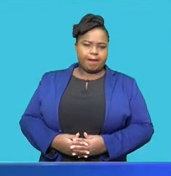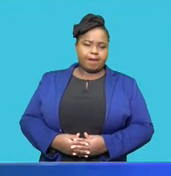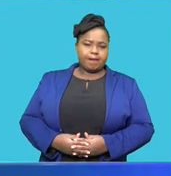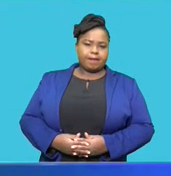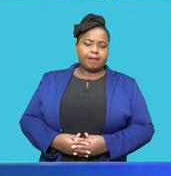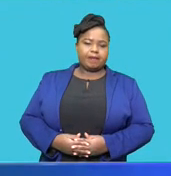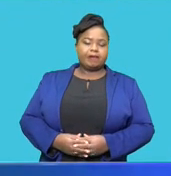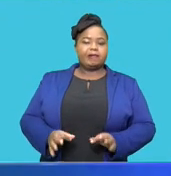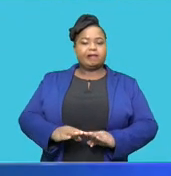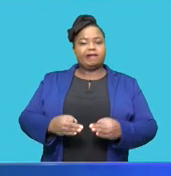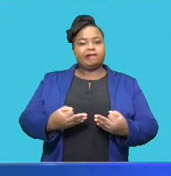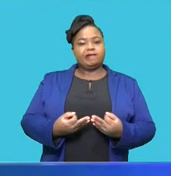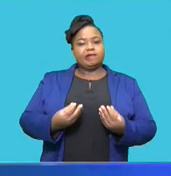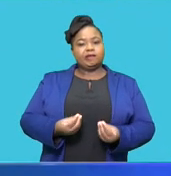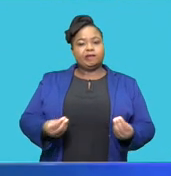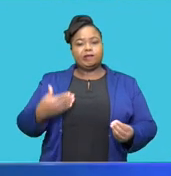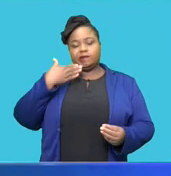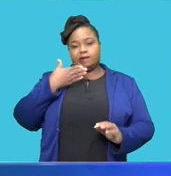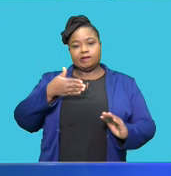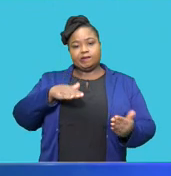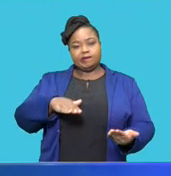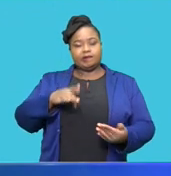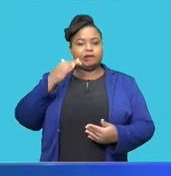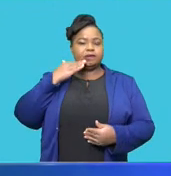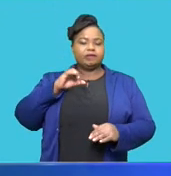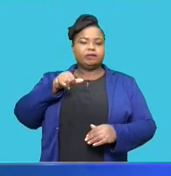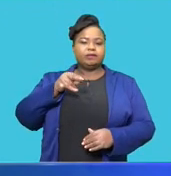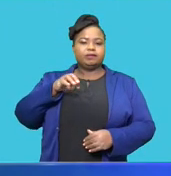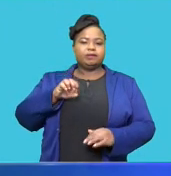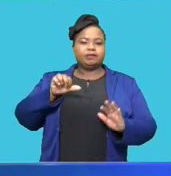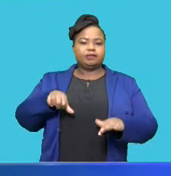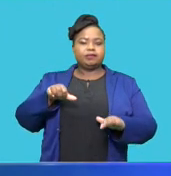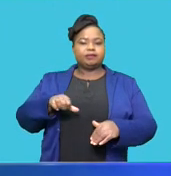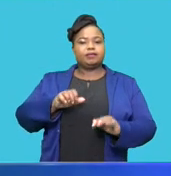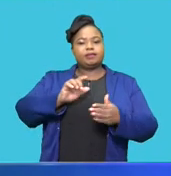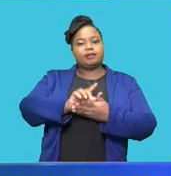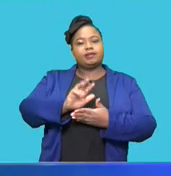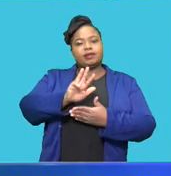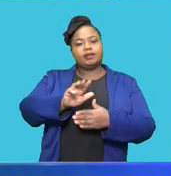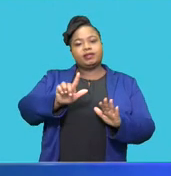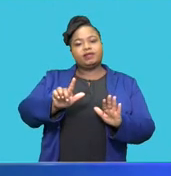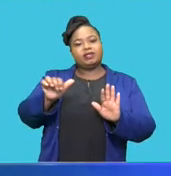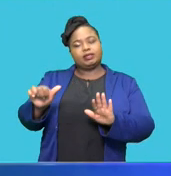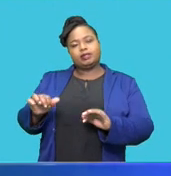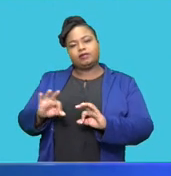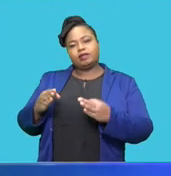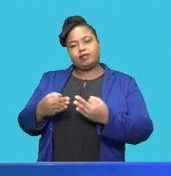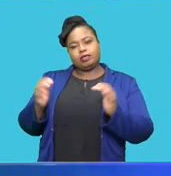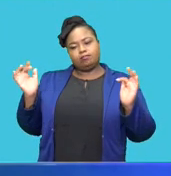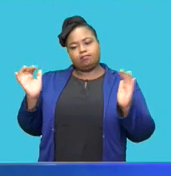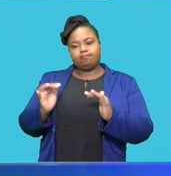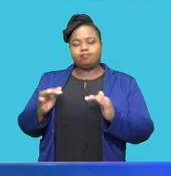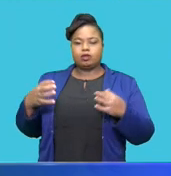Imdenike yezingane zalahlekelwa imphefumulo yazo ngomhla ziyishumi nesithupha kuNhlangulana kunyaka 1976 ihlangane endawonye namhlanje